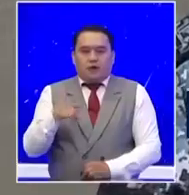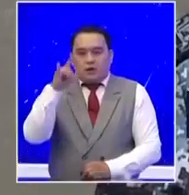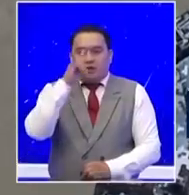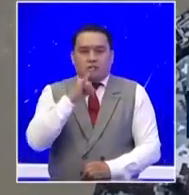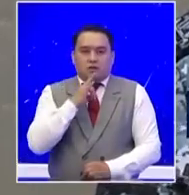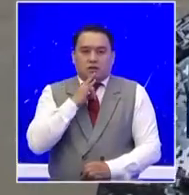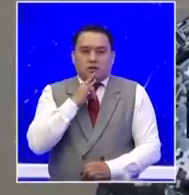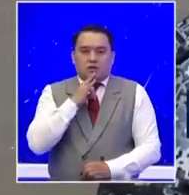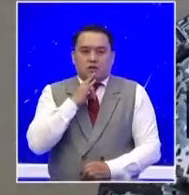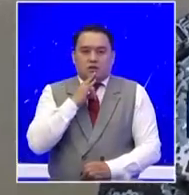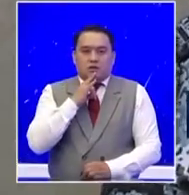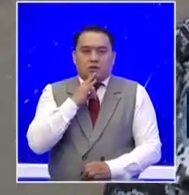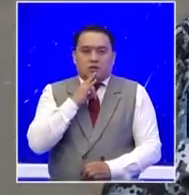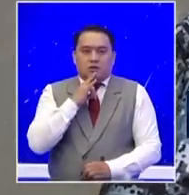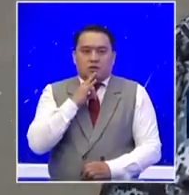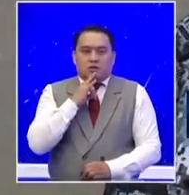Казахстан